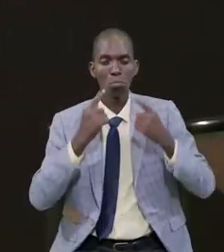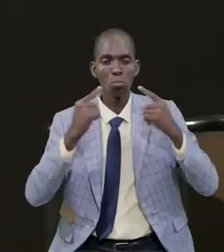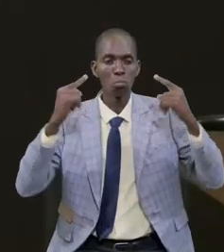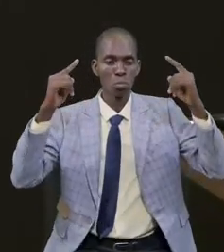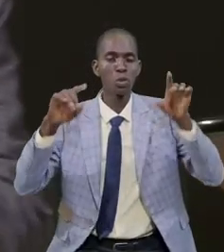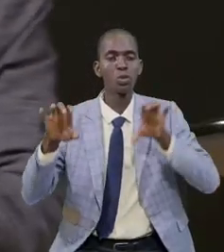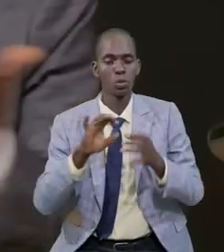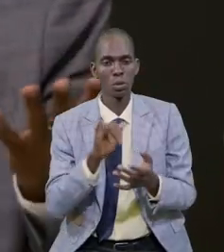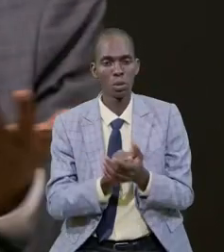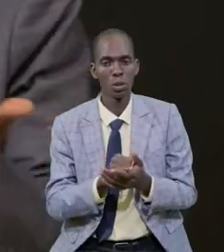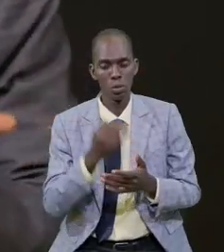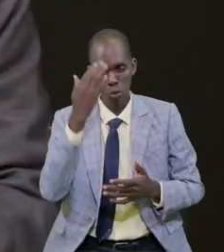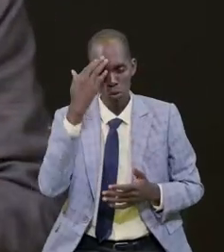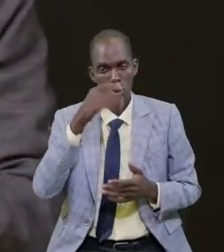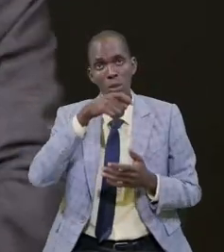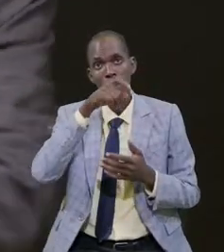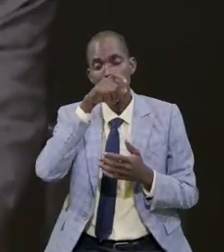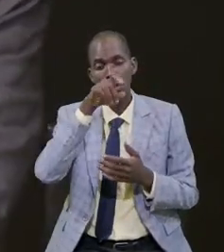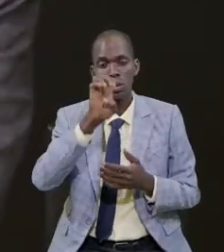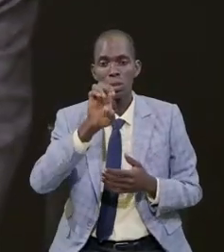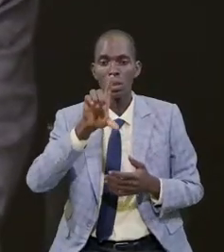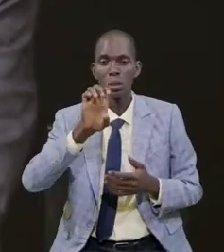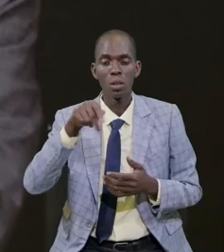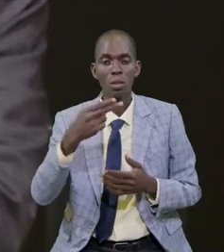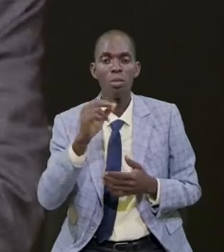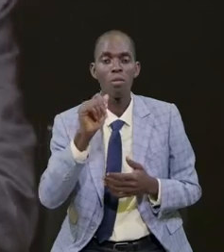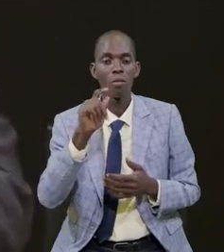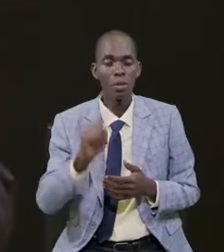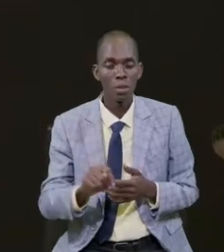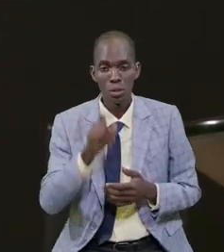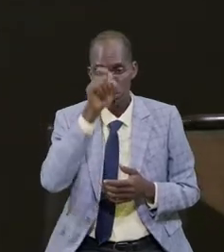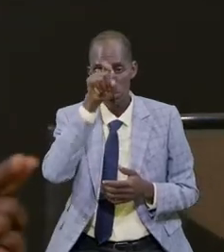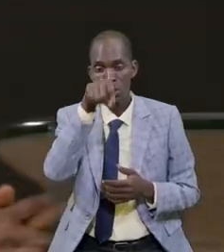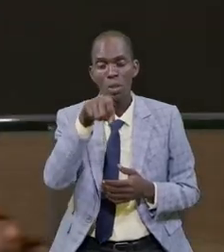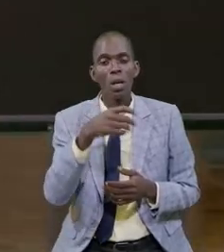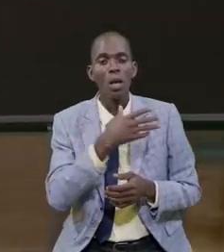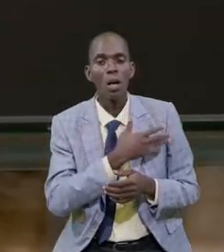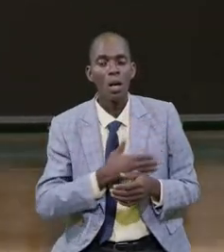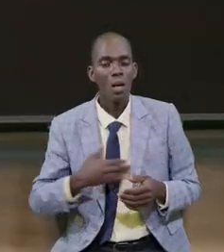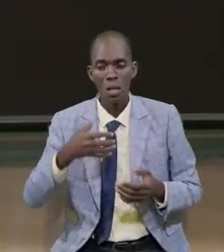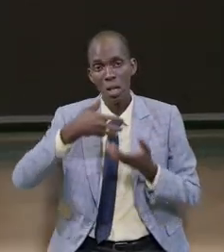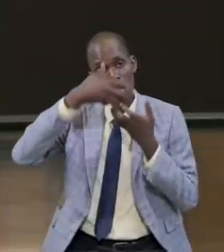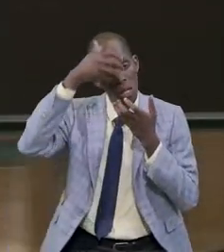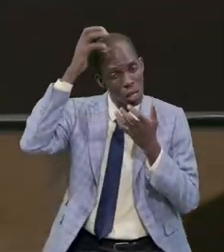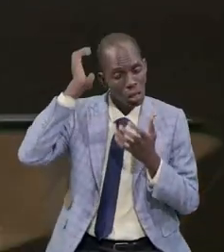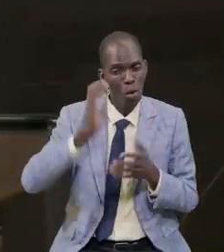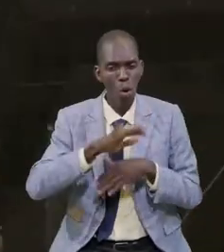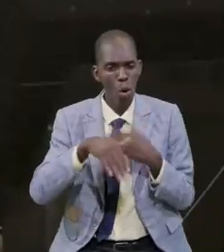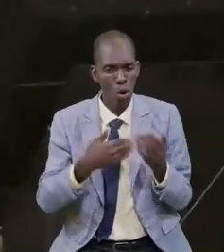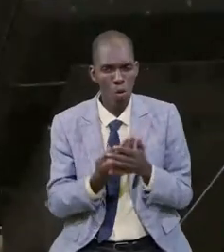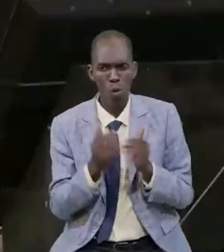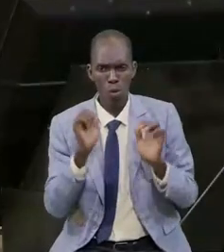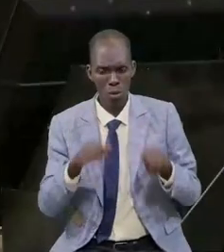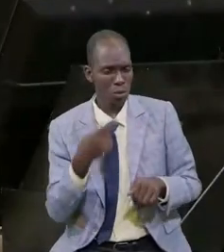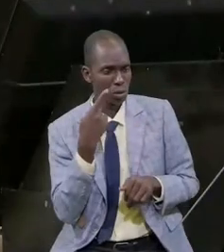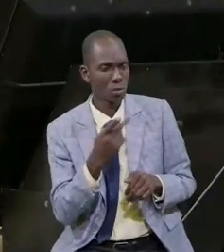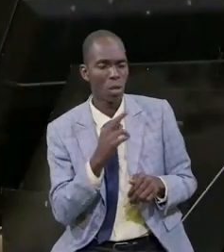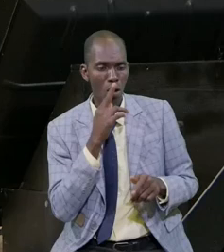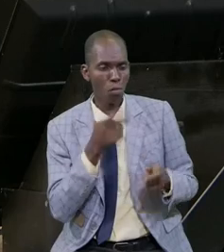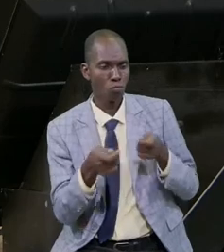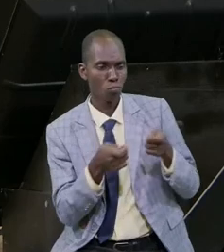cela. Il a dompté les éléphants et les lions et les a mis dans un zoo. L'homme les